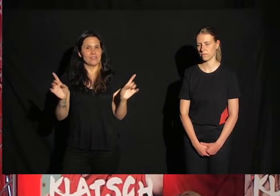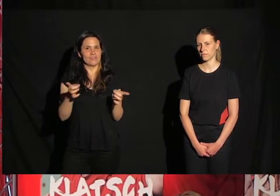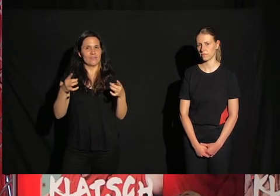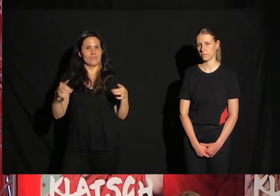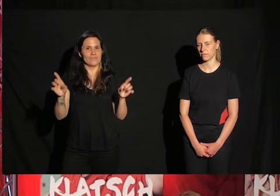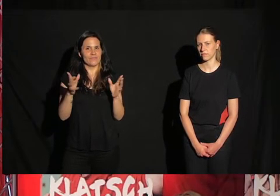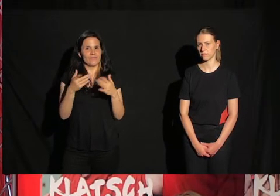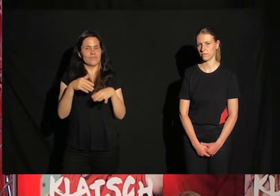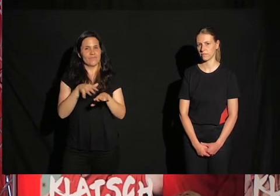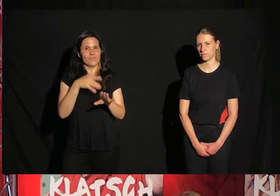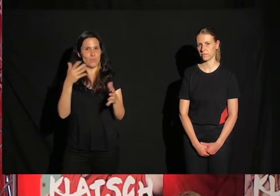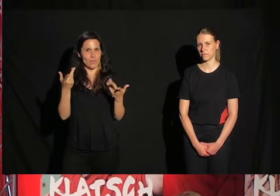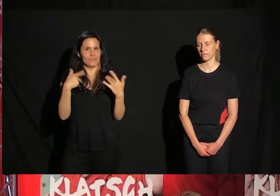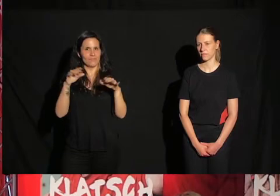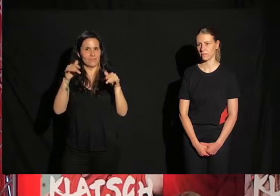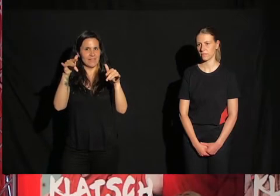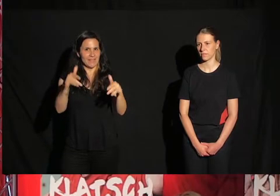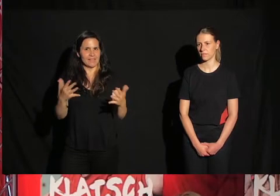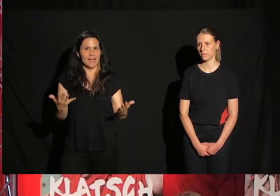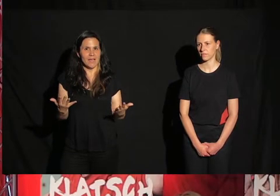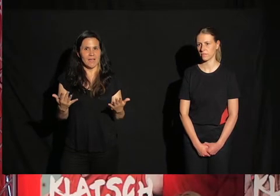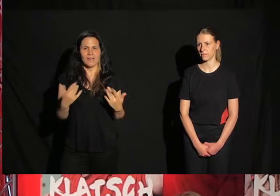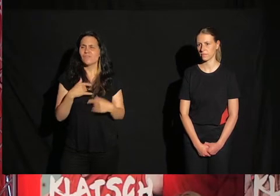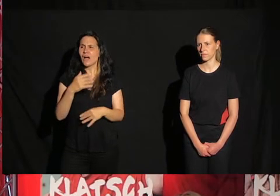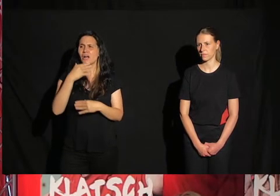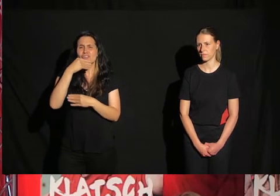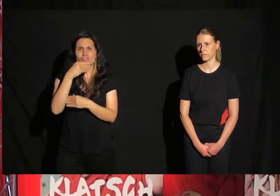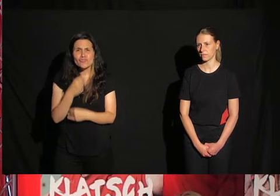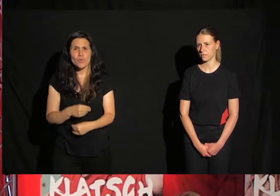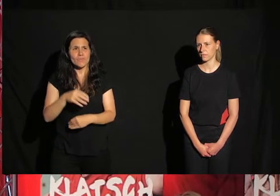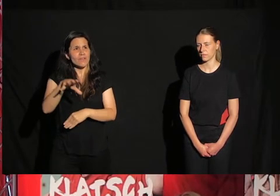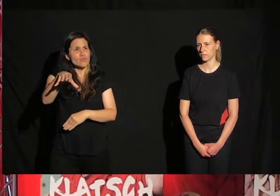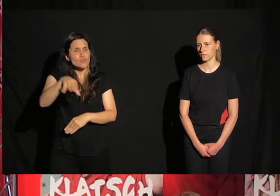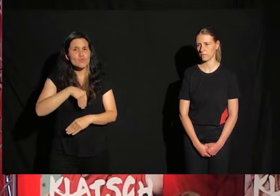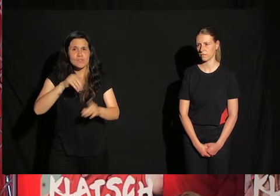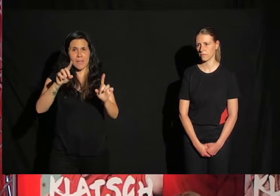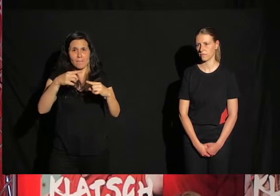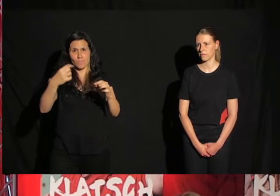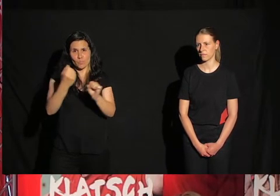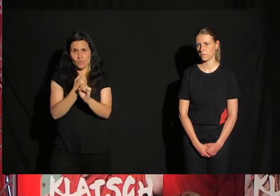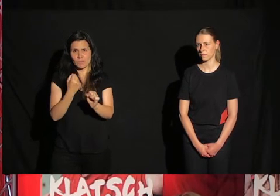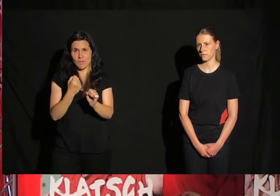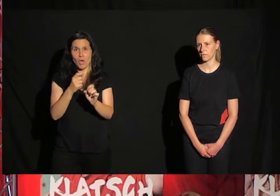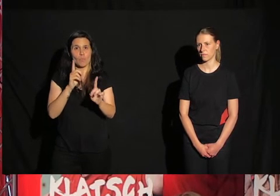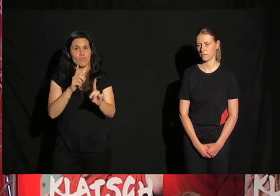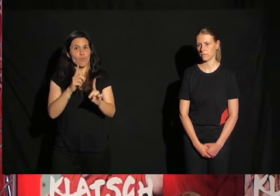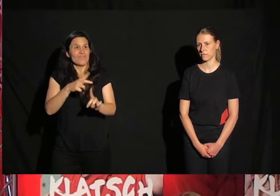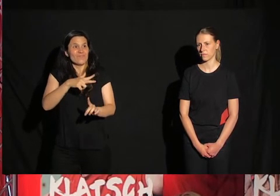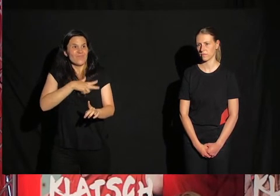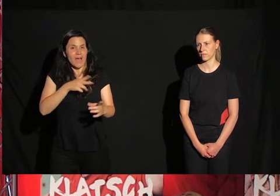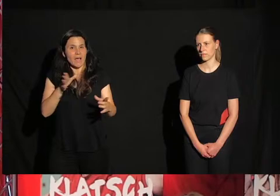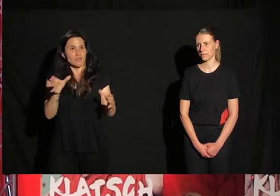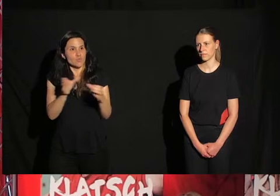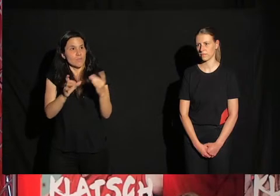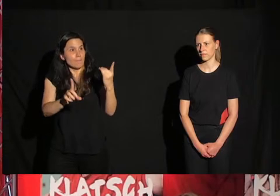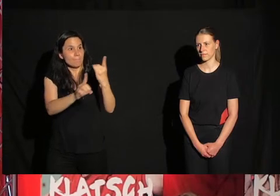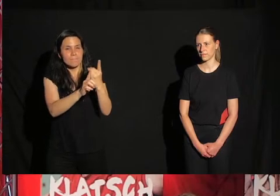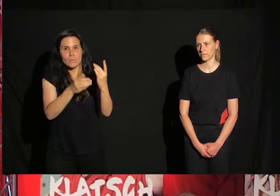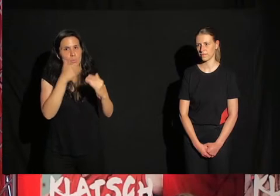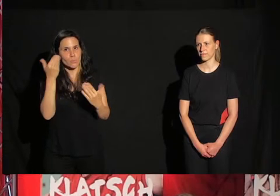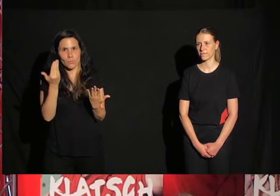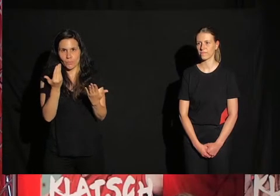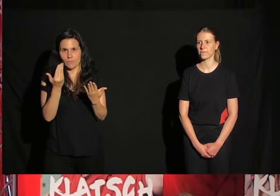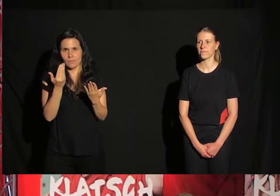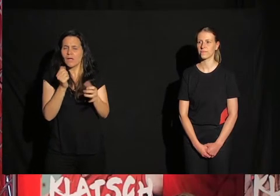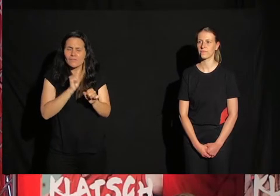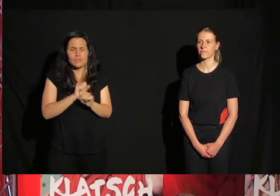gesagt hat, ach, es war einfach schön, mal wieder zusammen Musik zu machen, obwohl es eigentlich gar nicht zusammen war in dem Moment. Ja, also